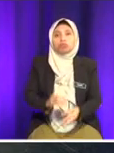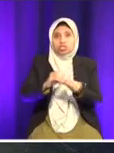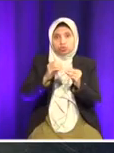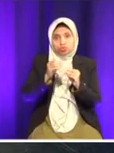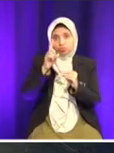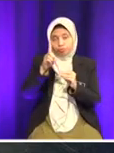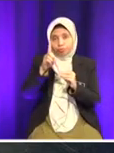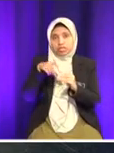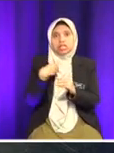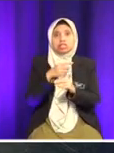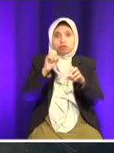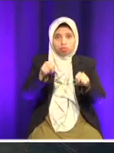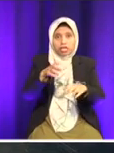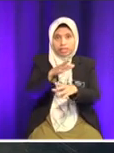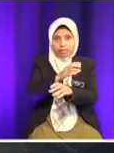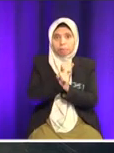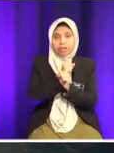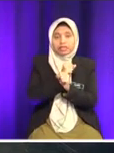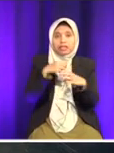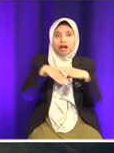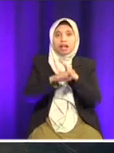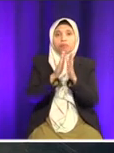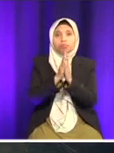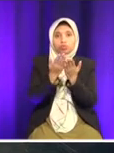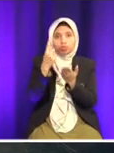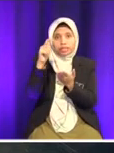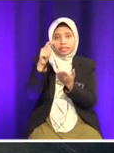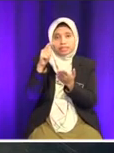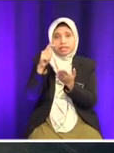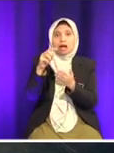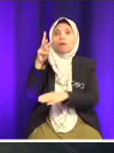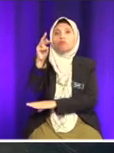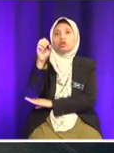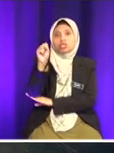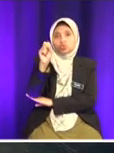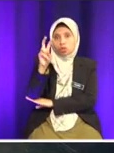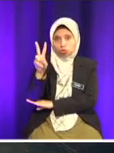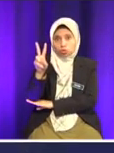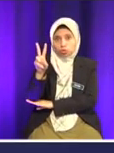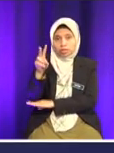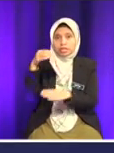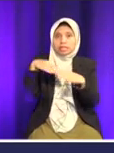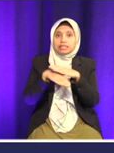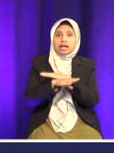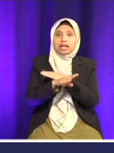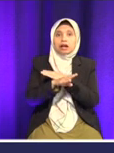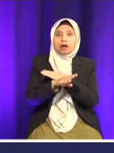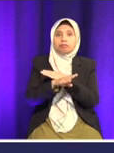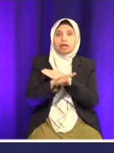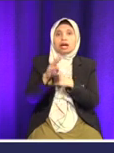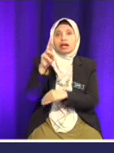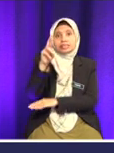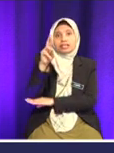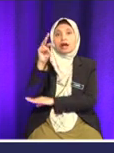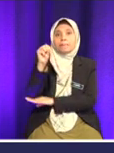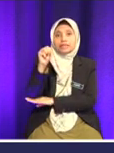kita boleh dapat dalam buku teks pada halaman 2 halaman 2 Oke jadi dekat dalam rangsangan mindah satu ini